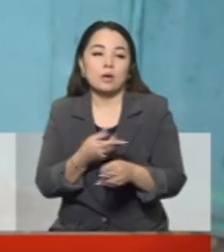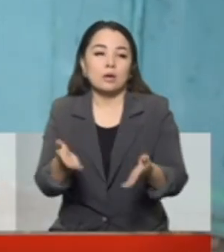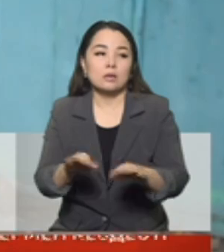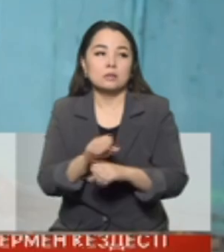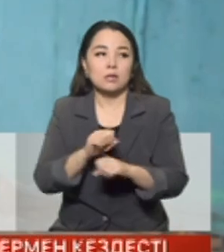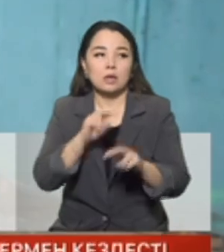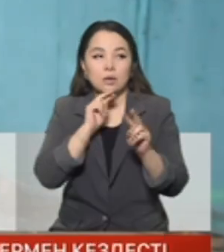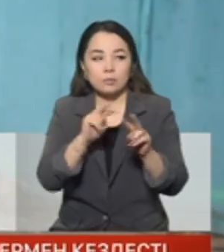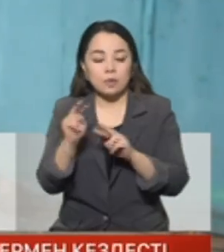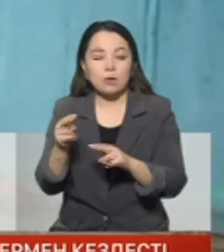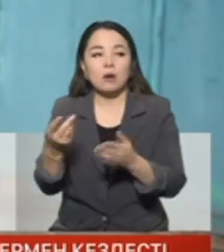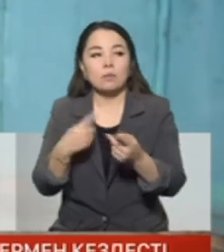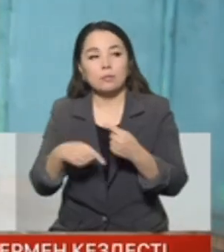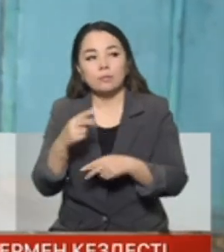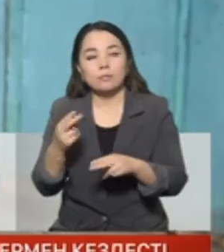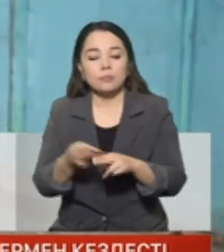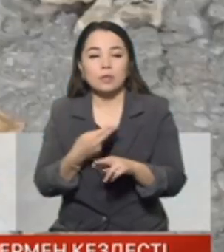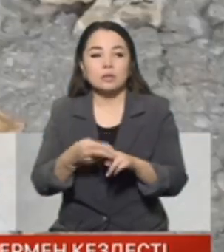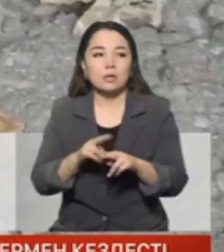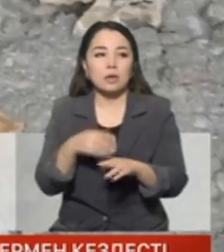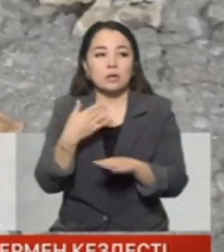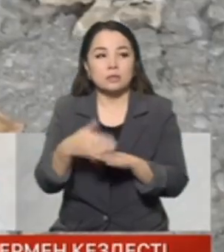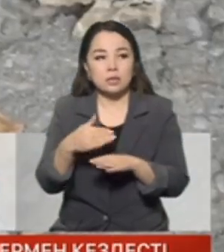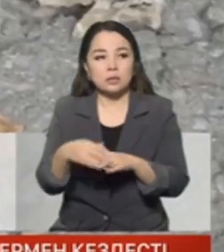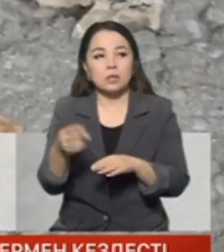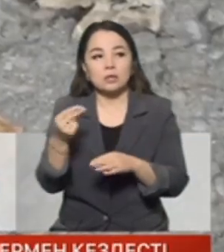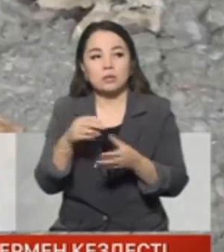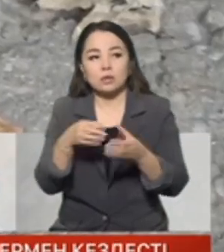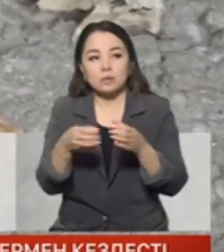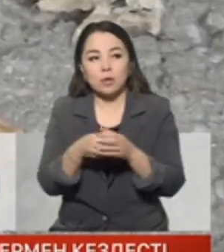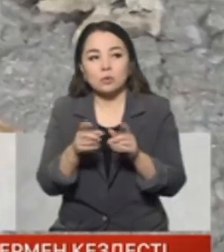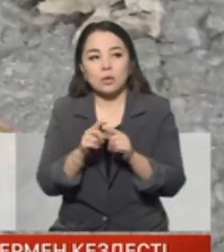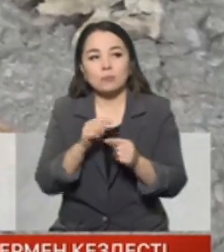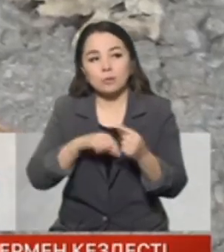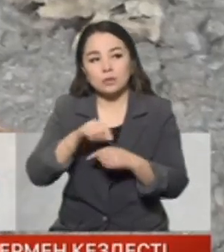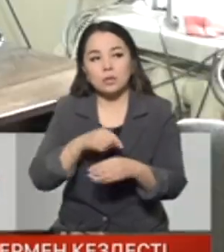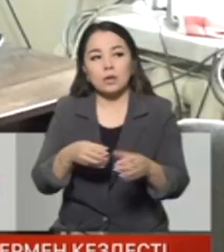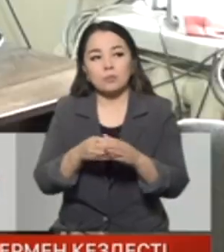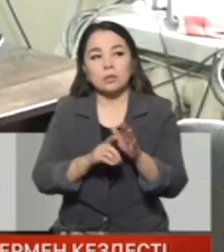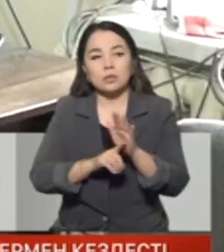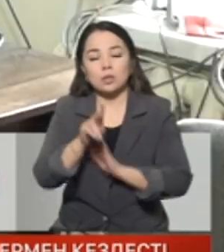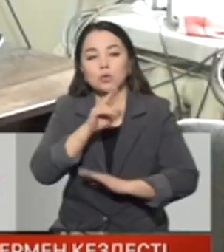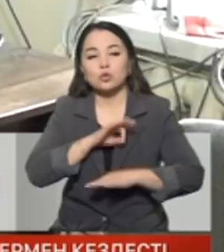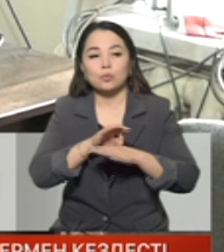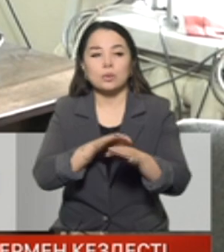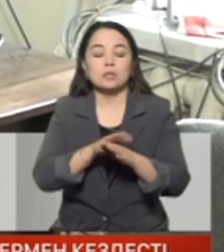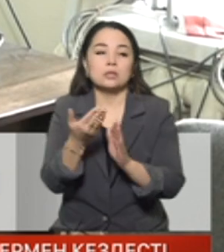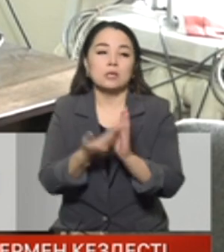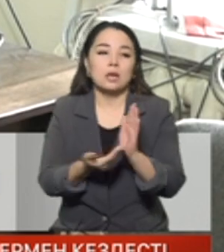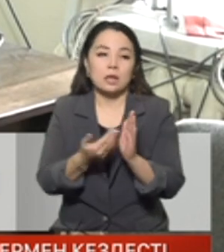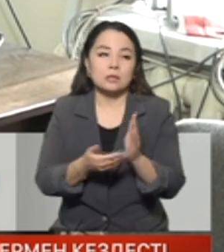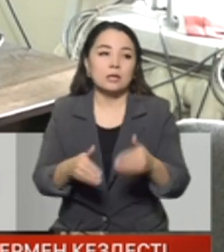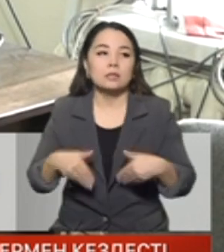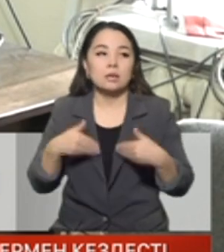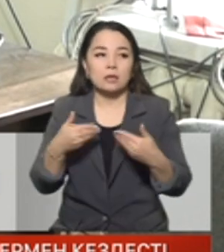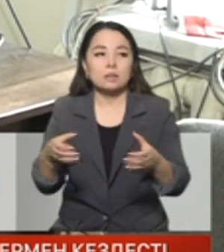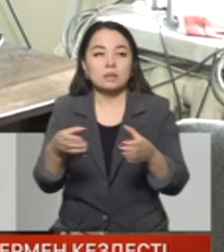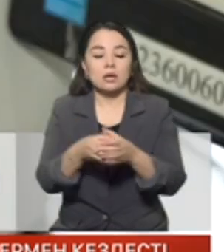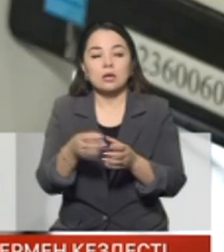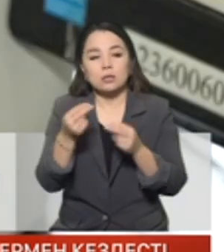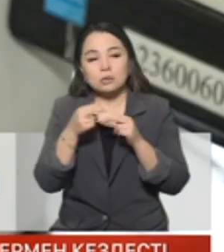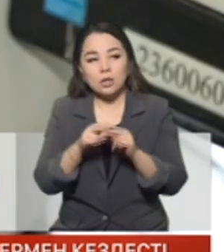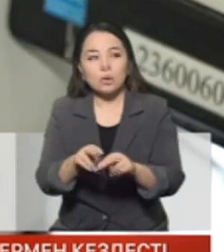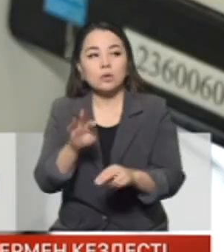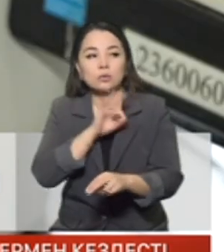мемлекет тарапынан берілетін қайтарымсыз несиелер мен қаржы ұйымдары арқылы бизнес бастау жолдары түсіндірілді. Мамандардан тікелей кеңес алып, қажетті қаржыға